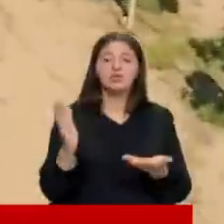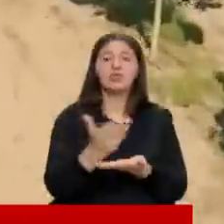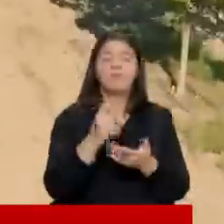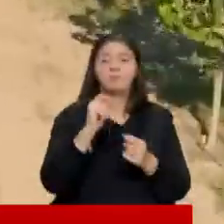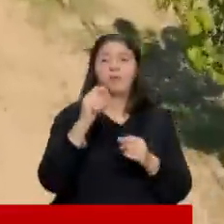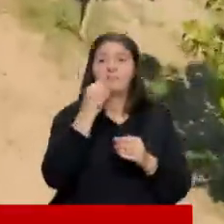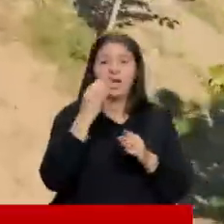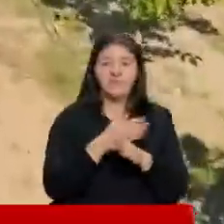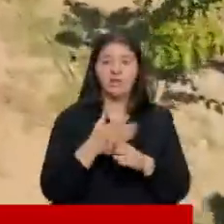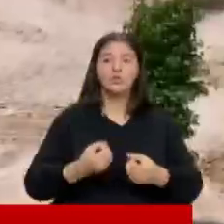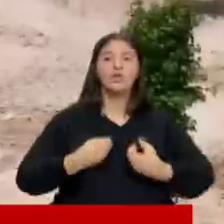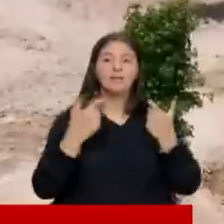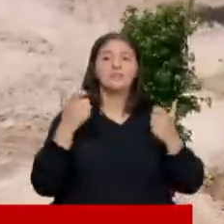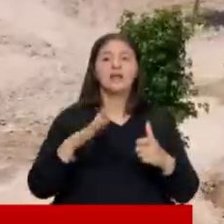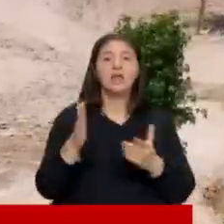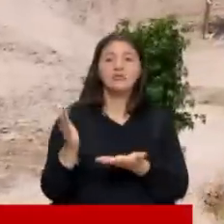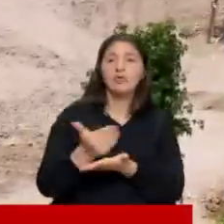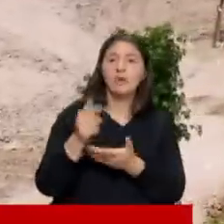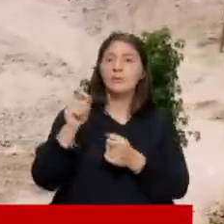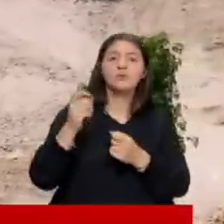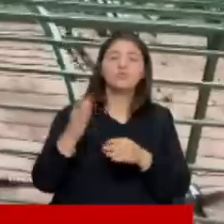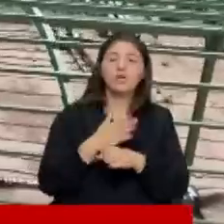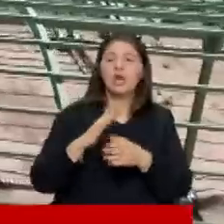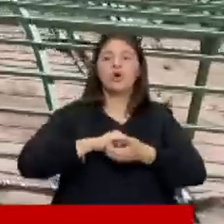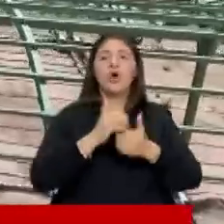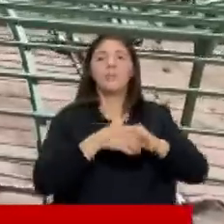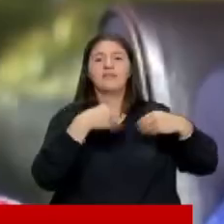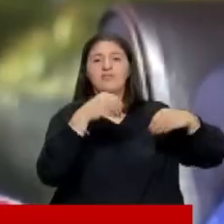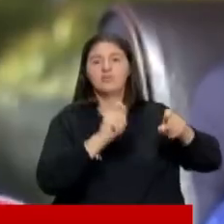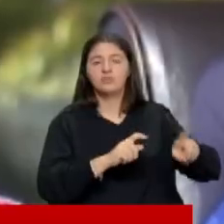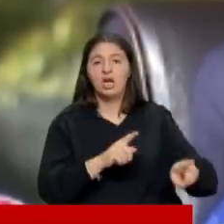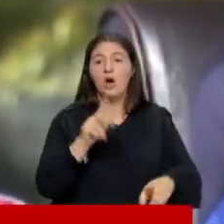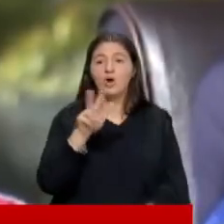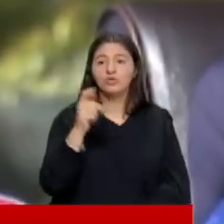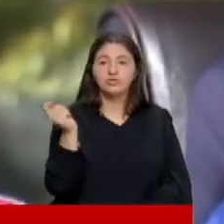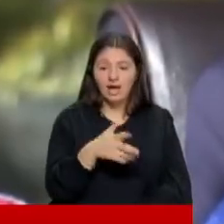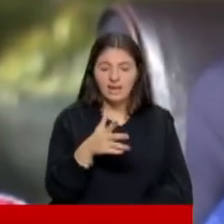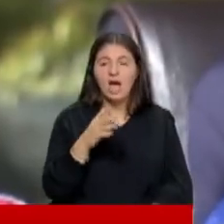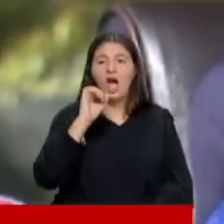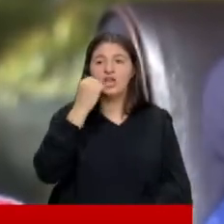meyvelerini üretim tesislerinde elde edilen ürünleri Kooperatifler satacak 34